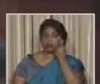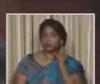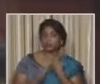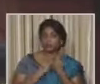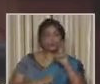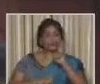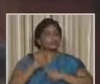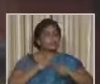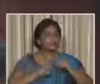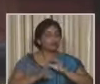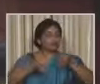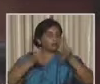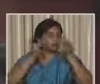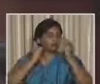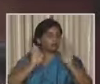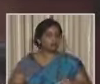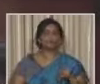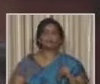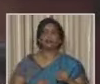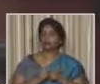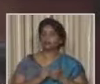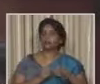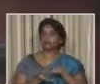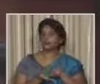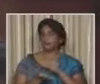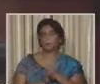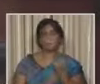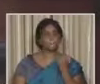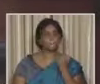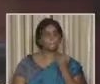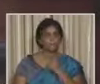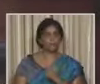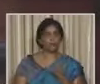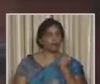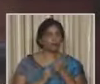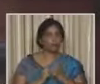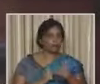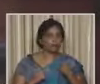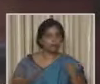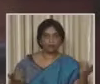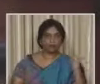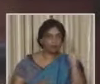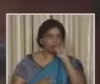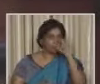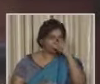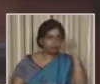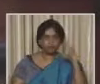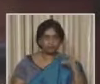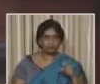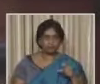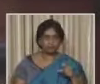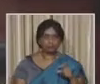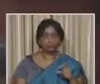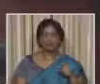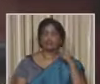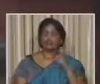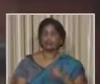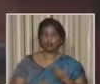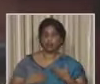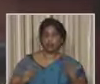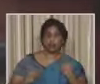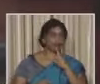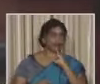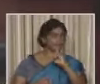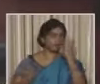நிறைவேற்ற அதிகாரம் வழங்கப்பட்டுள்ளமையின் காரணம் அந்த கூட்டத்தை முறைப்படி தவிர்ப்பதற்கான அதிகாரம் அவருக்கு இருக்கிறது. அவர் அந்த அதிகாரத்தை மந்திரிபாள